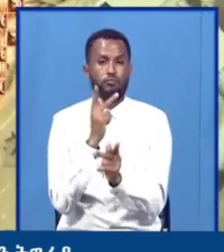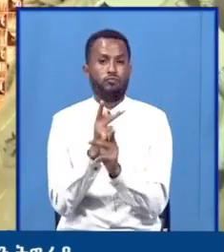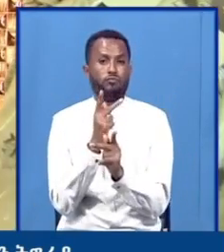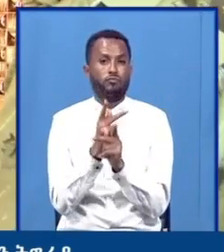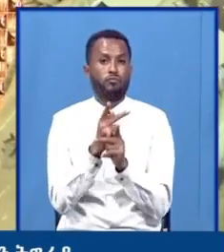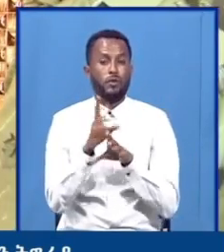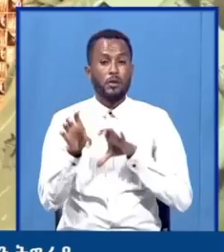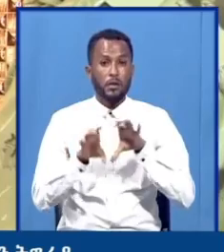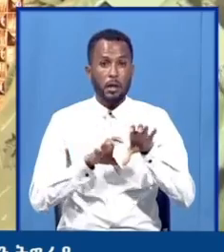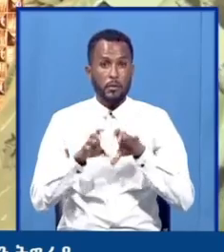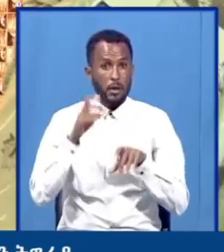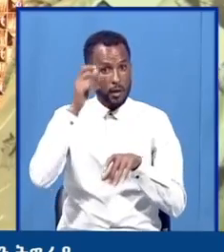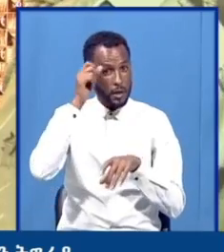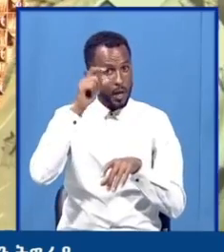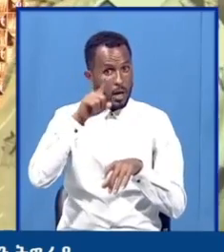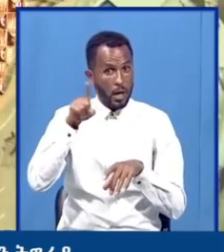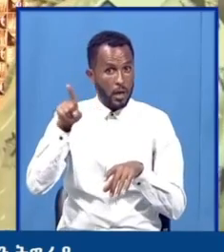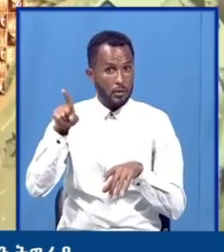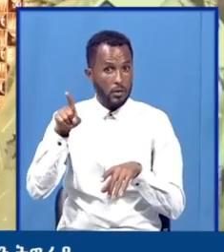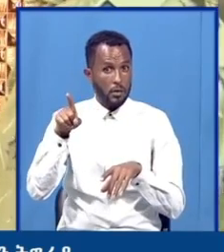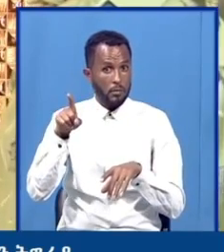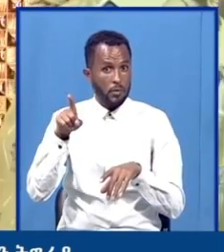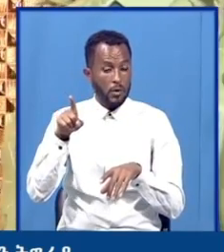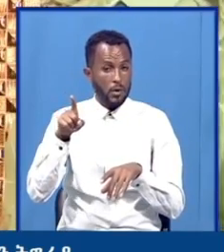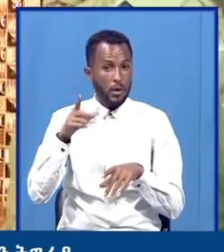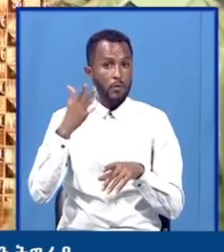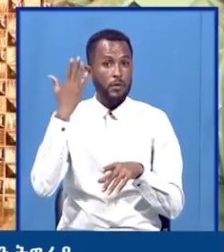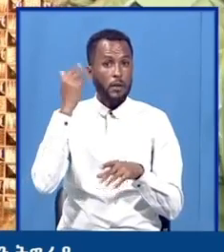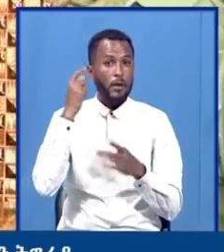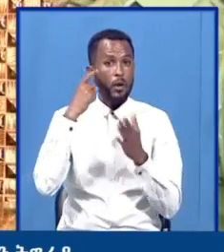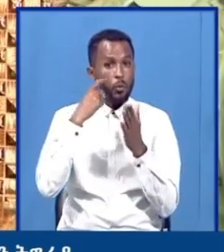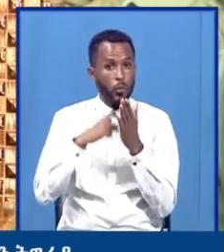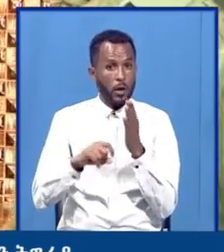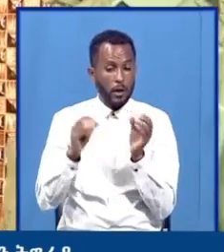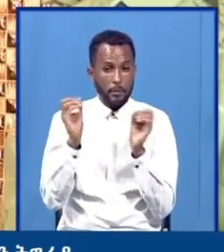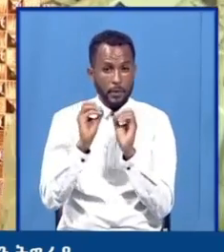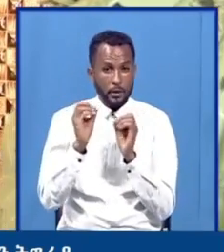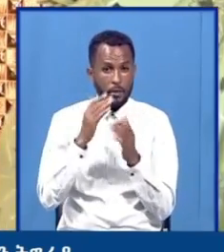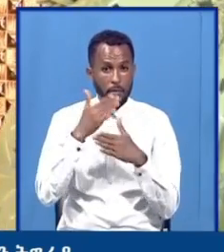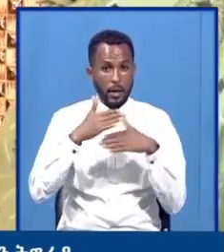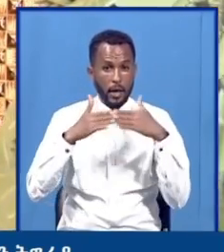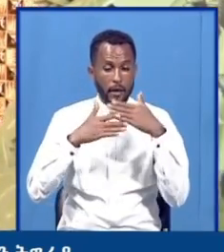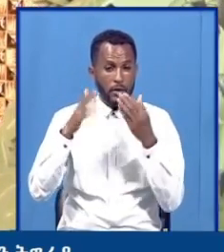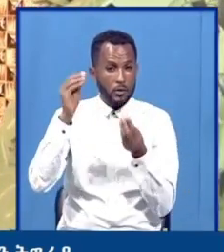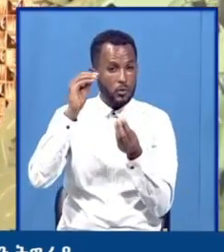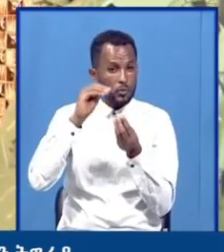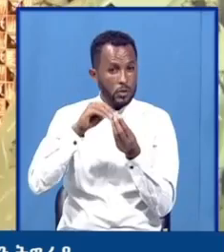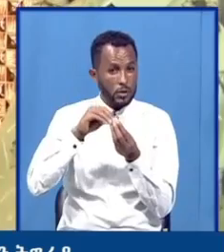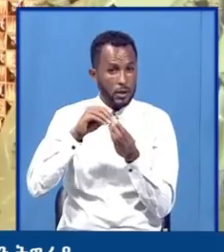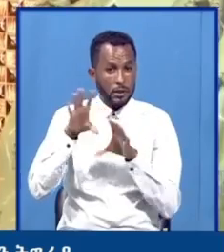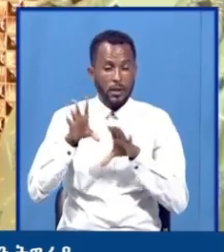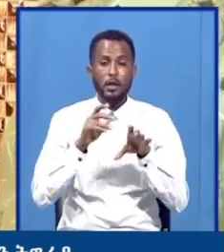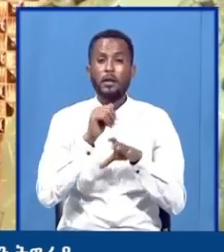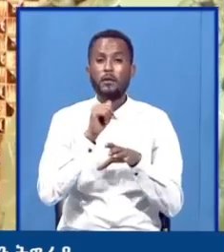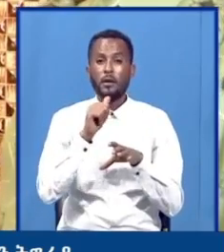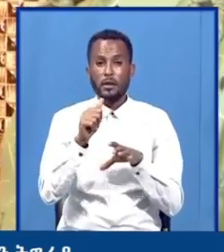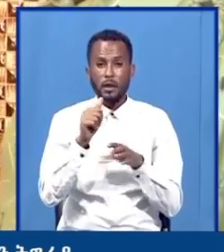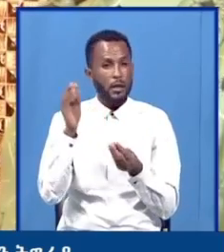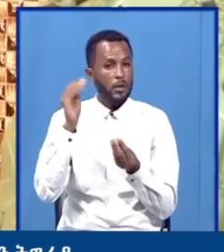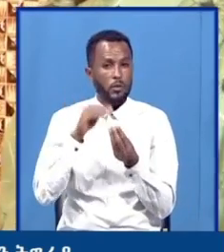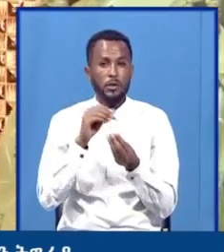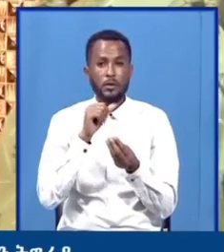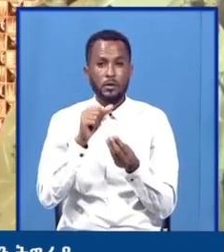جبر نعتمون كفته زنبره واغا منم عينت وسخون قلي نغراتون